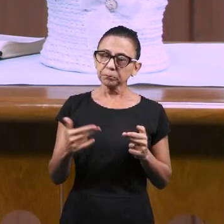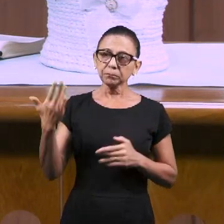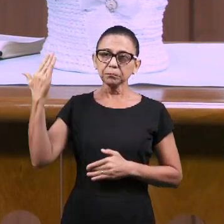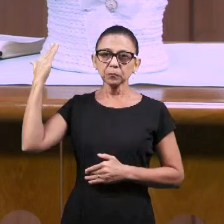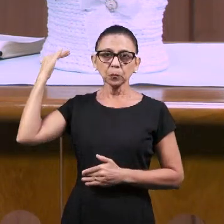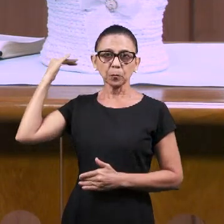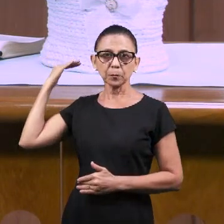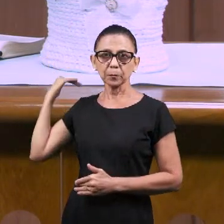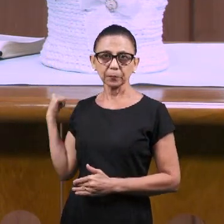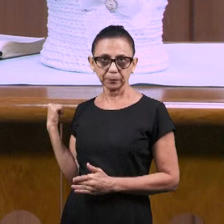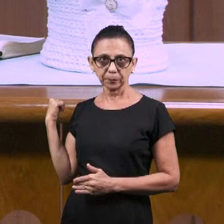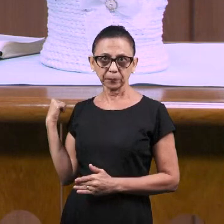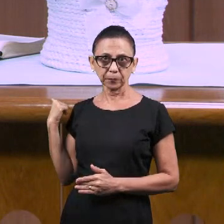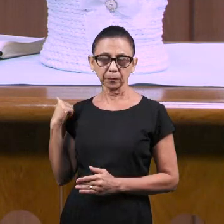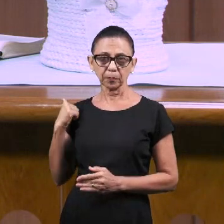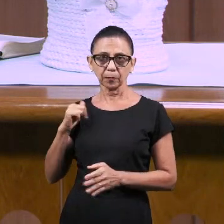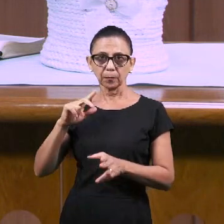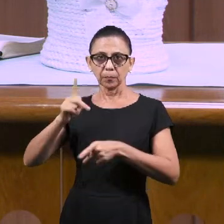passage